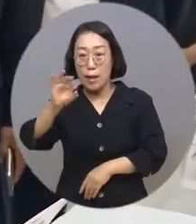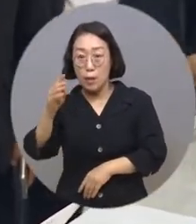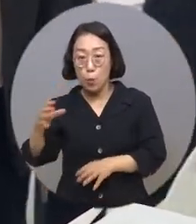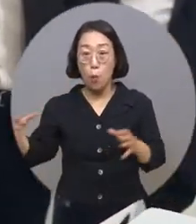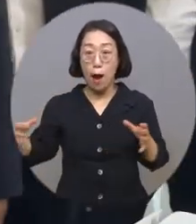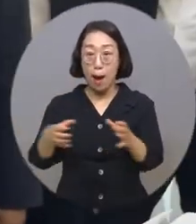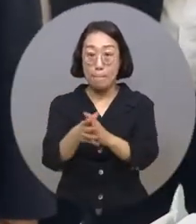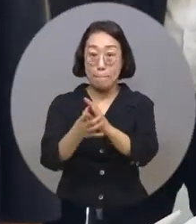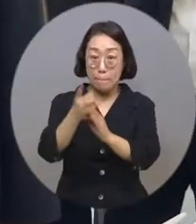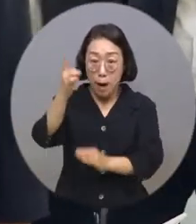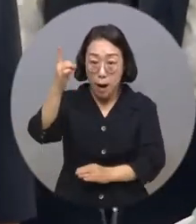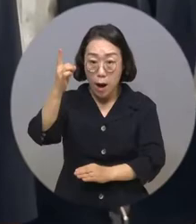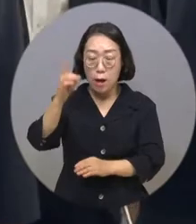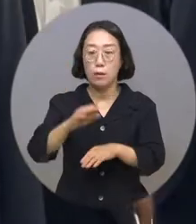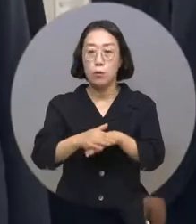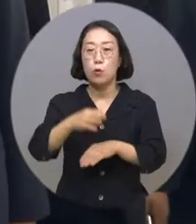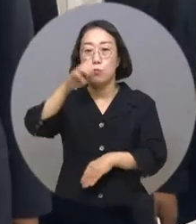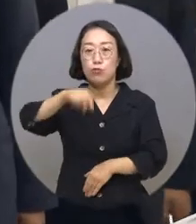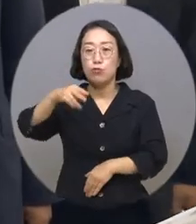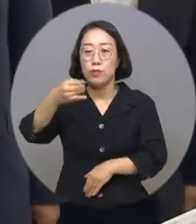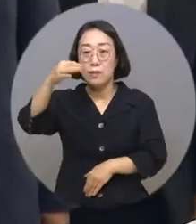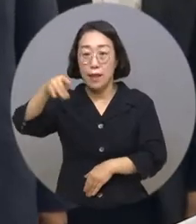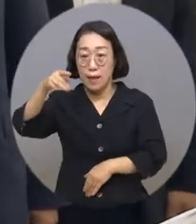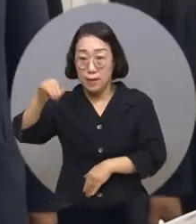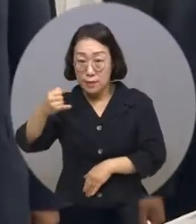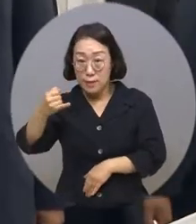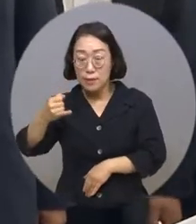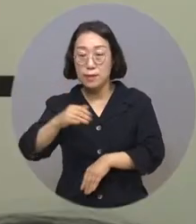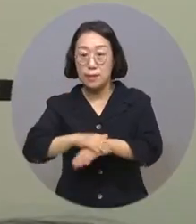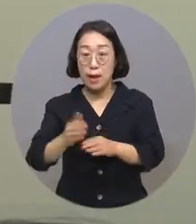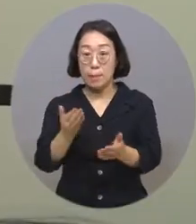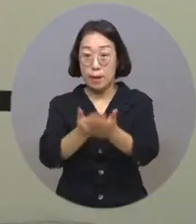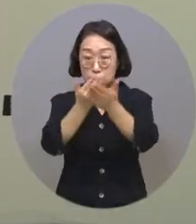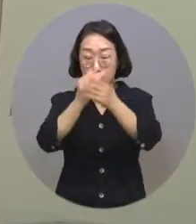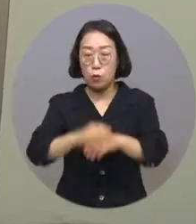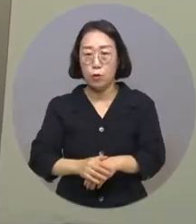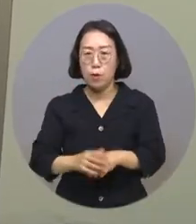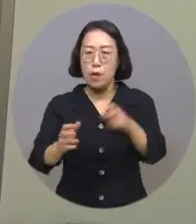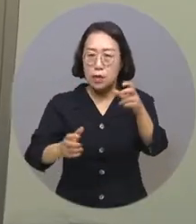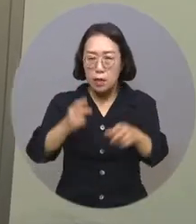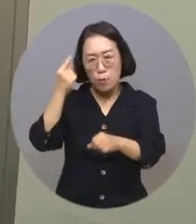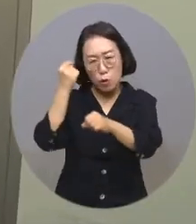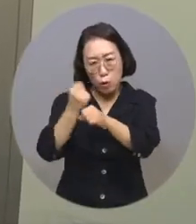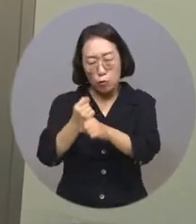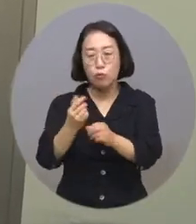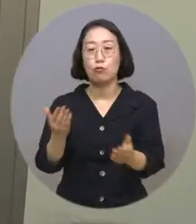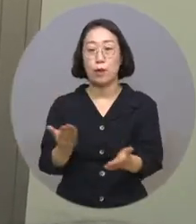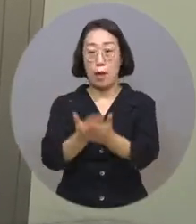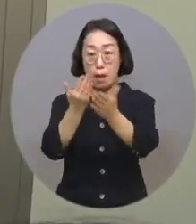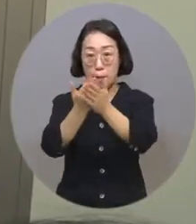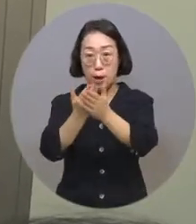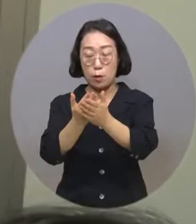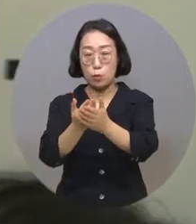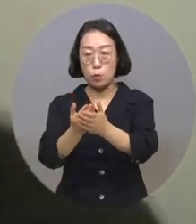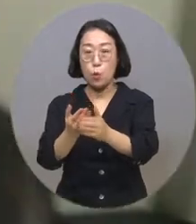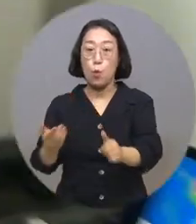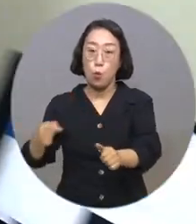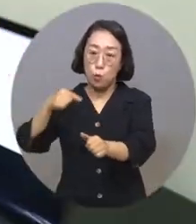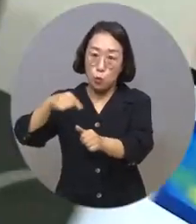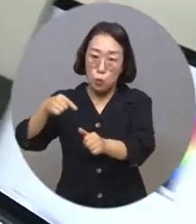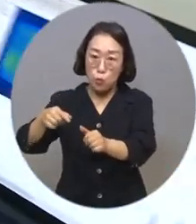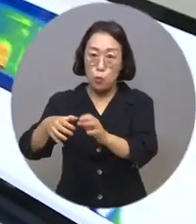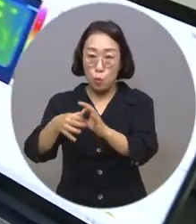확산되면서 건강과 환경을 우선하는 소비자가 증가해 기업의 연구개발, 인재 양성 등을 적극